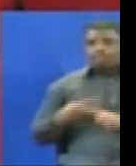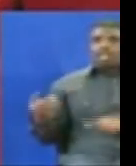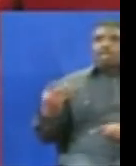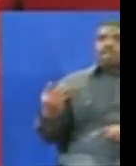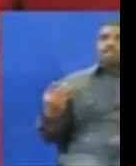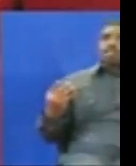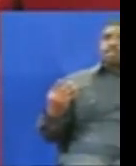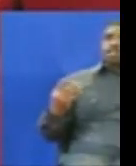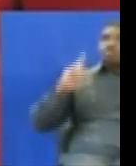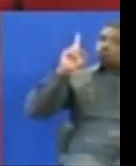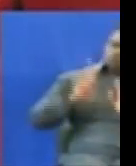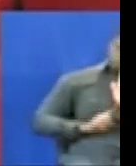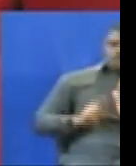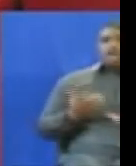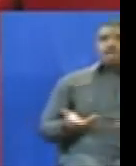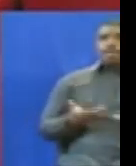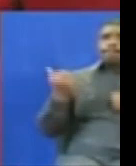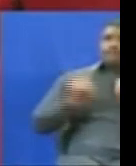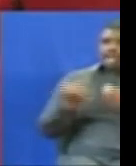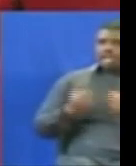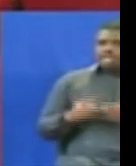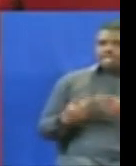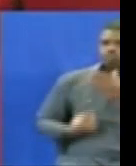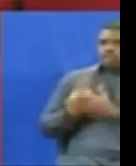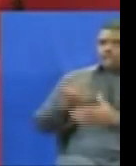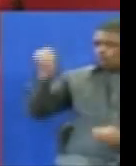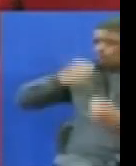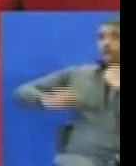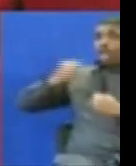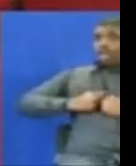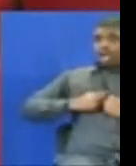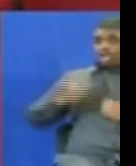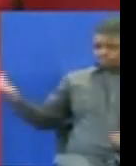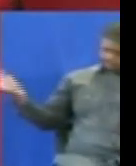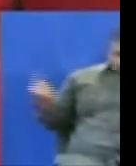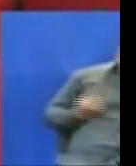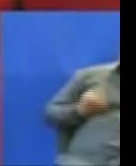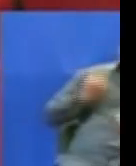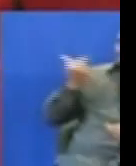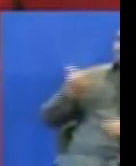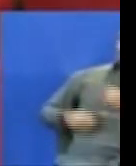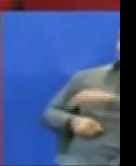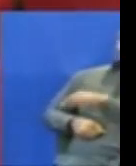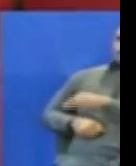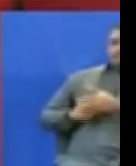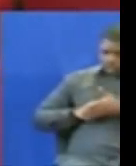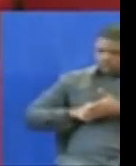56 mpaka 70. Lakini yapo magari ambayo yamekuwa kitoka Rwanda kuja Tanzania, magari ya Rwanda ambayo wanalipa road